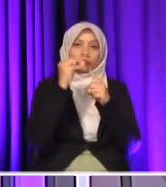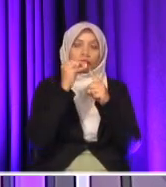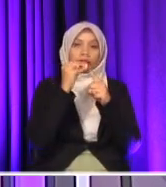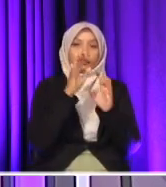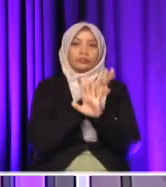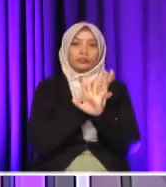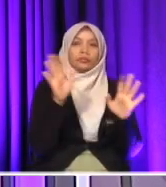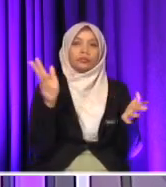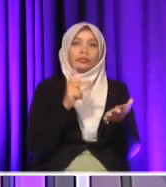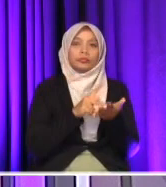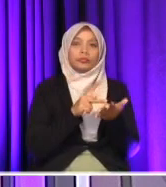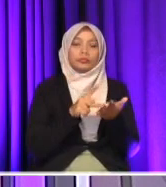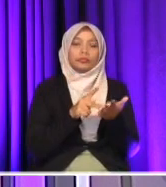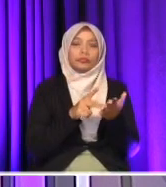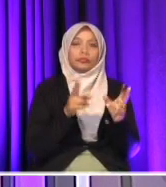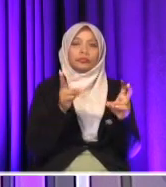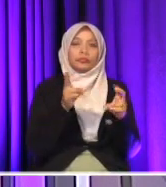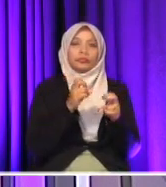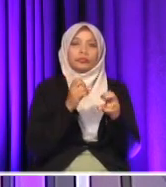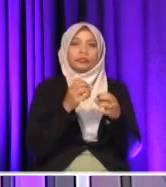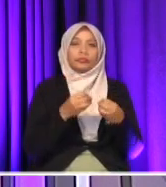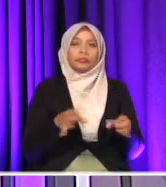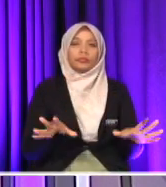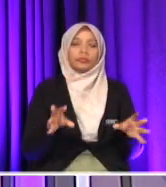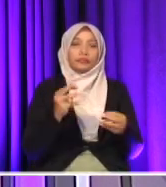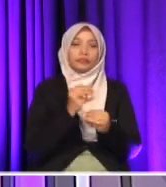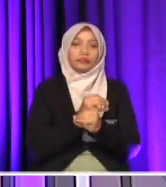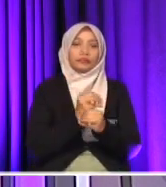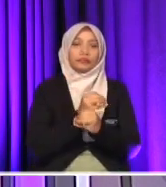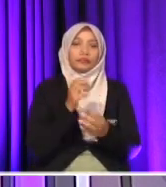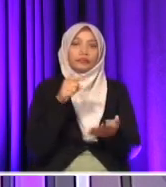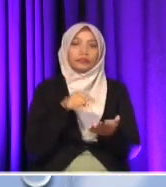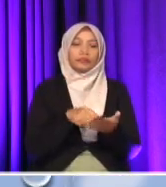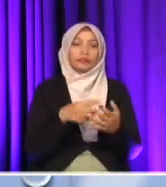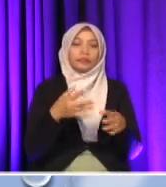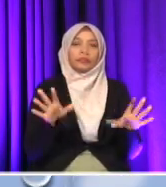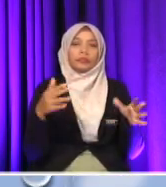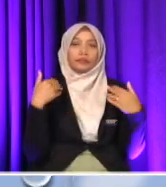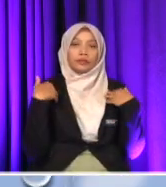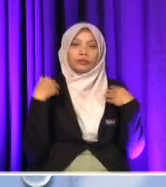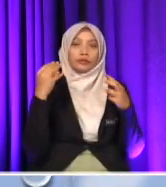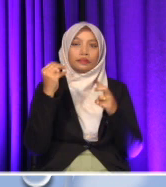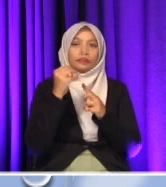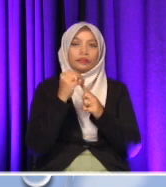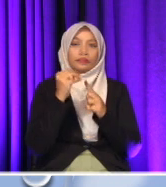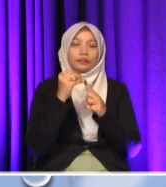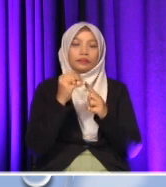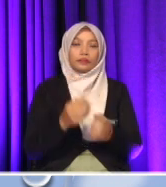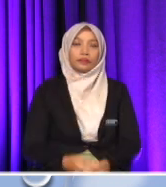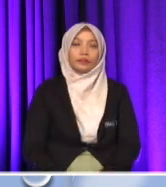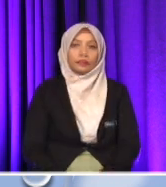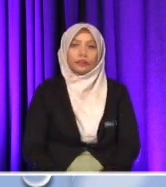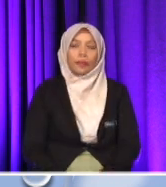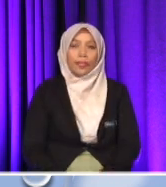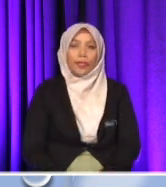nak selesaikan matematik kat sini. Tak perlu selesaikan pun. Okey, sini dah ada markah dah untuk awak. Okey, hak terima pemuat. Okey, hak